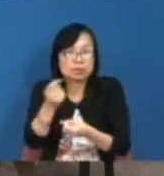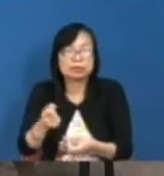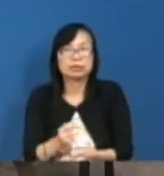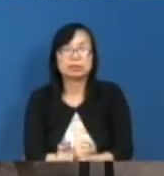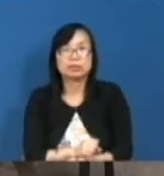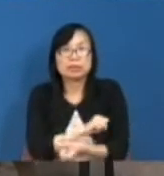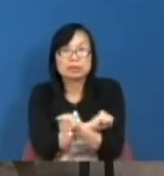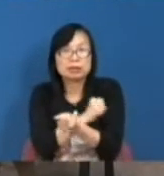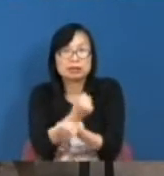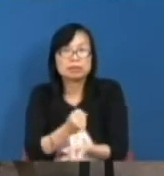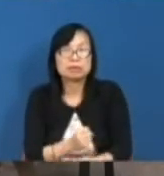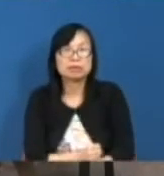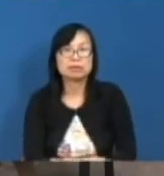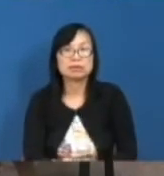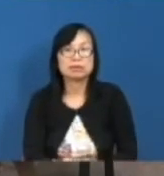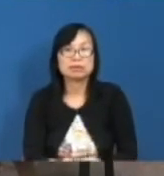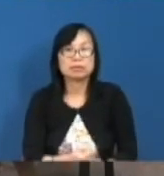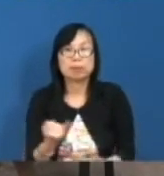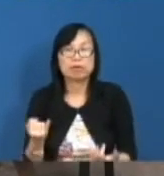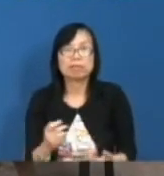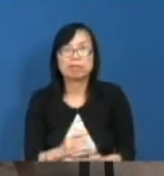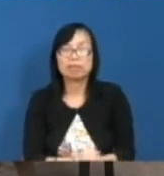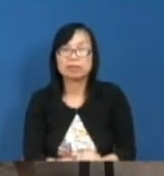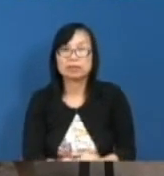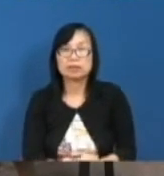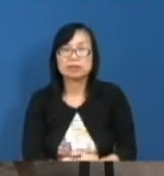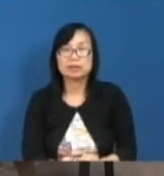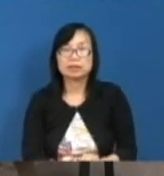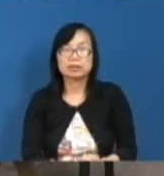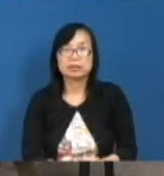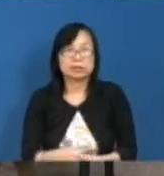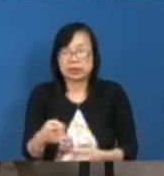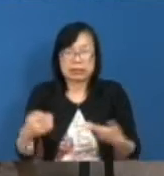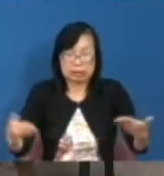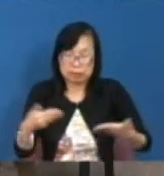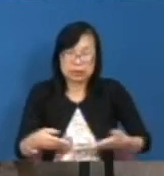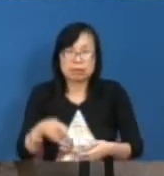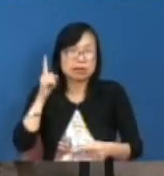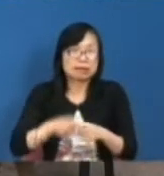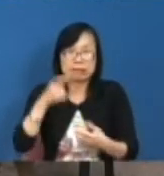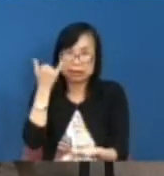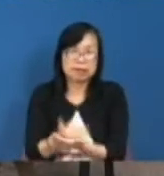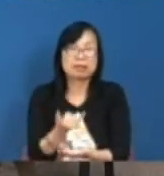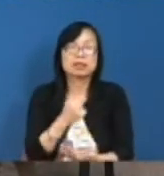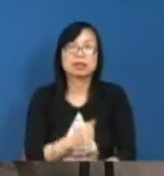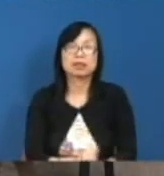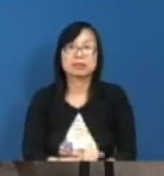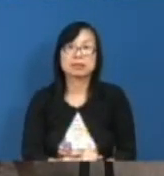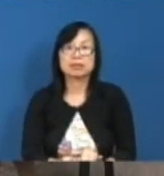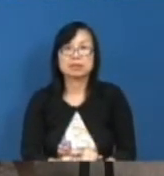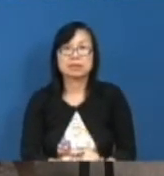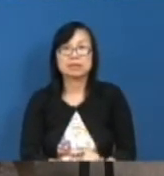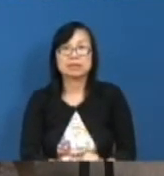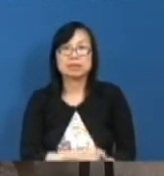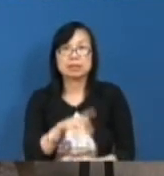唔肯同阿李克強講。你副總你搞錯了，他們這樣炒你是實死的。那就是李克強有什麼事做過